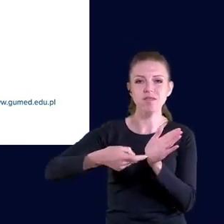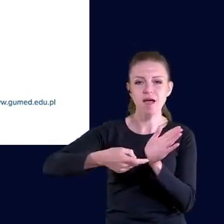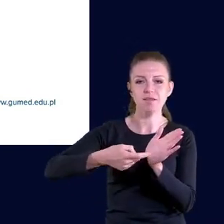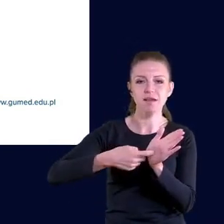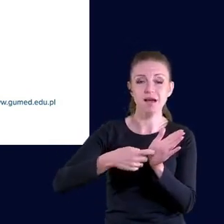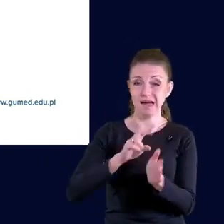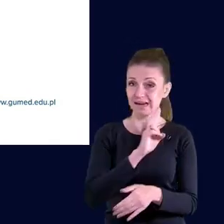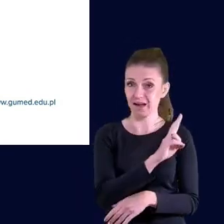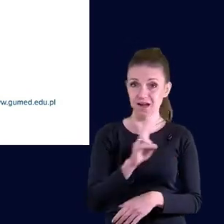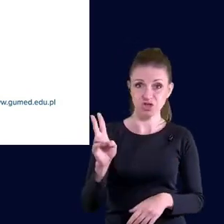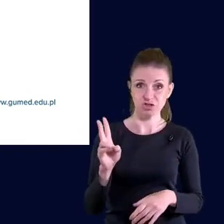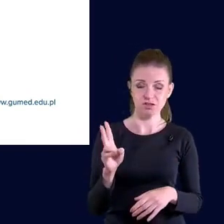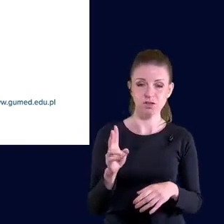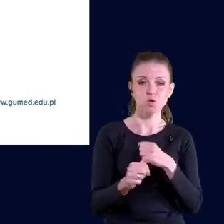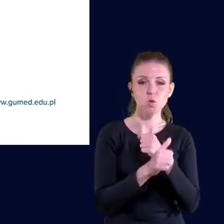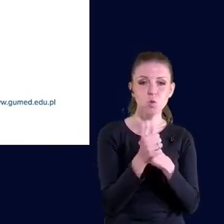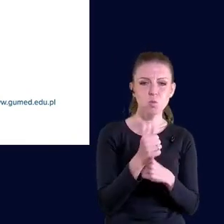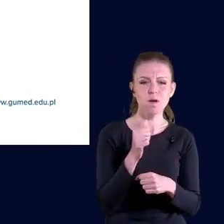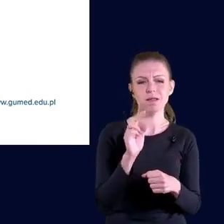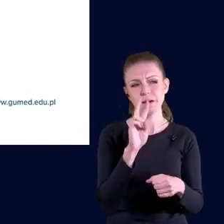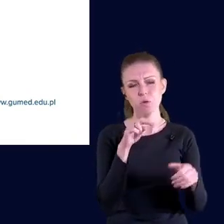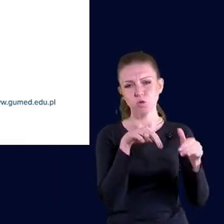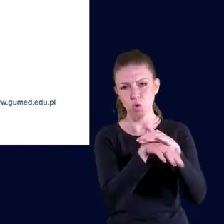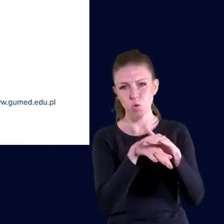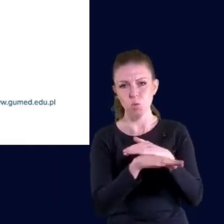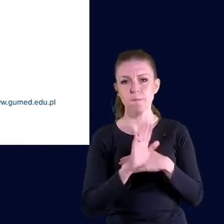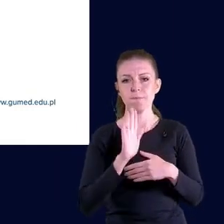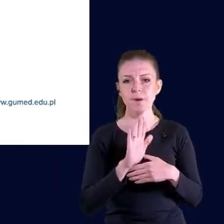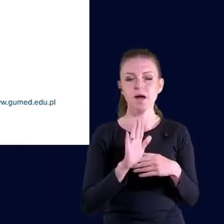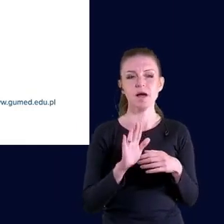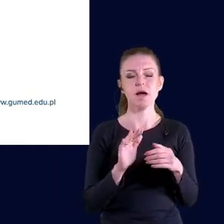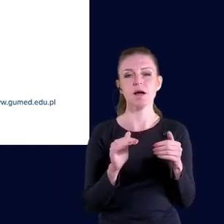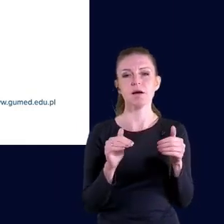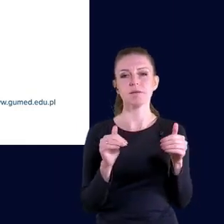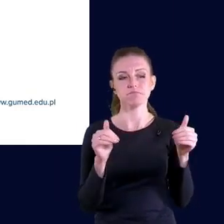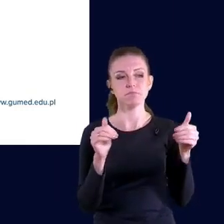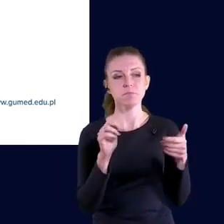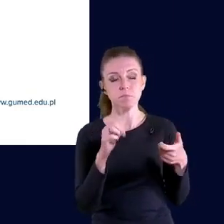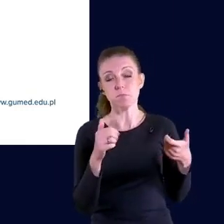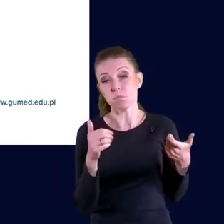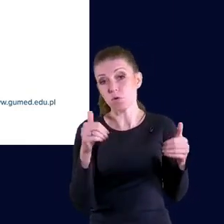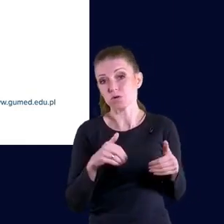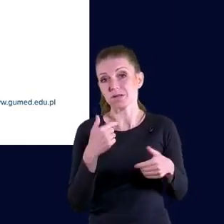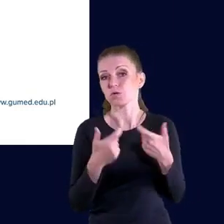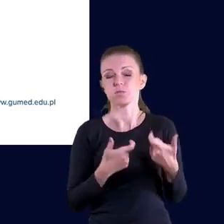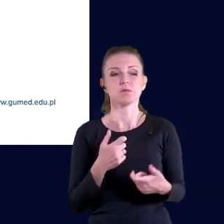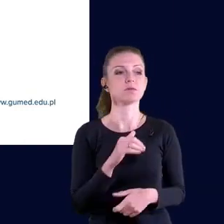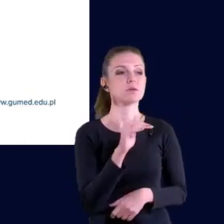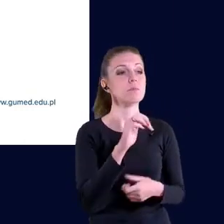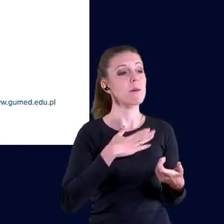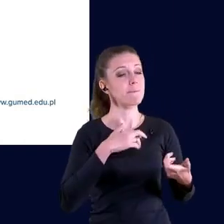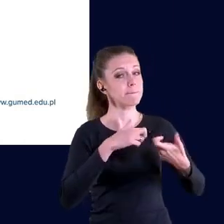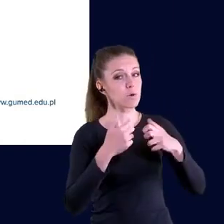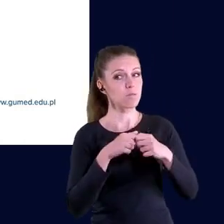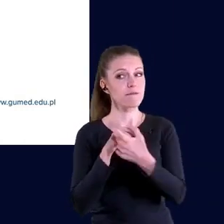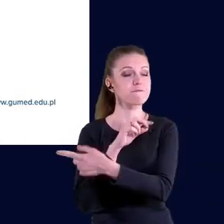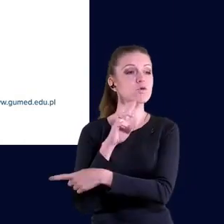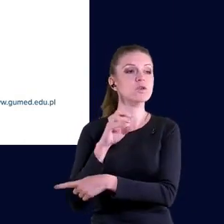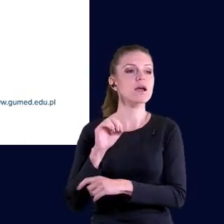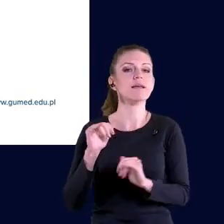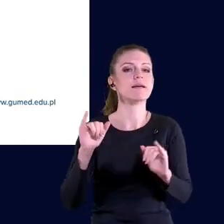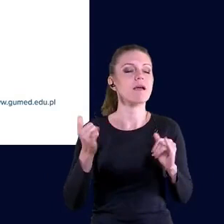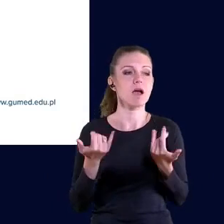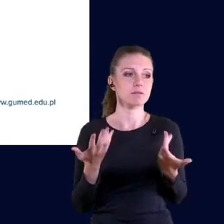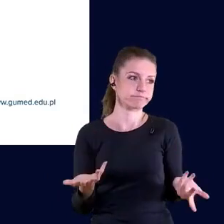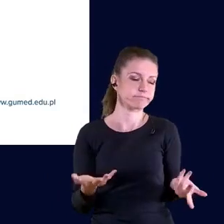w repozytorium jest opcja Gdzie można zgłosić problem z Tagiem odniesieniu do danego pliku